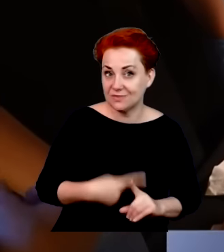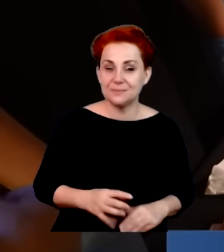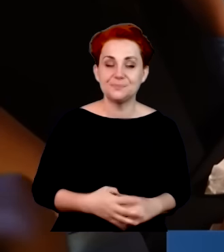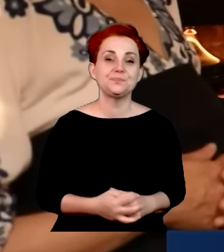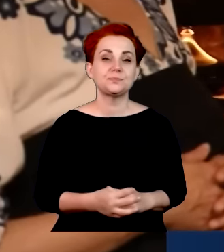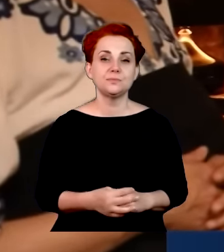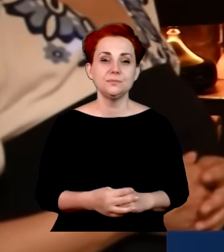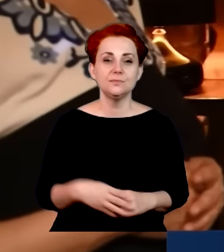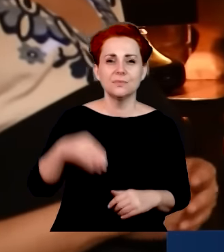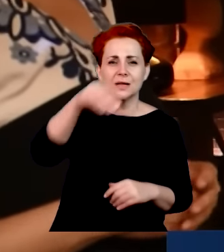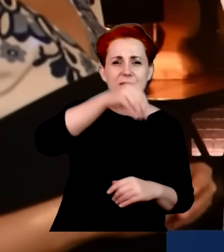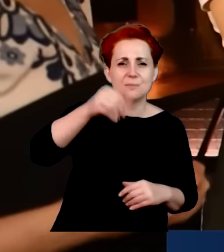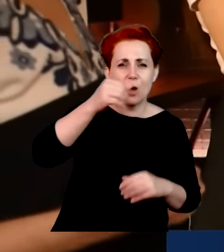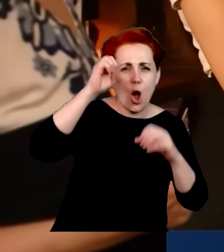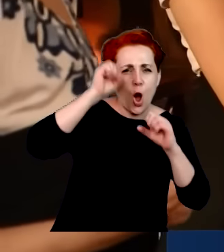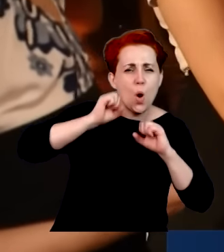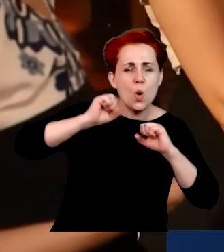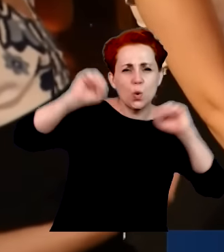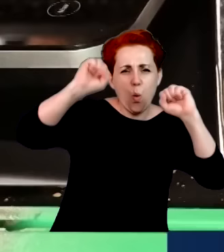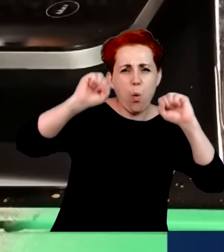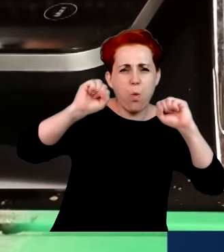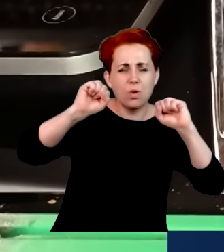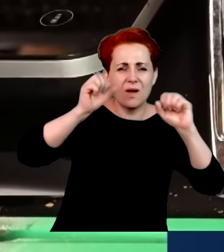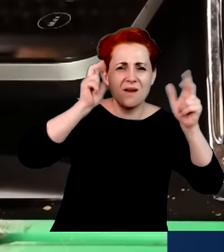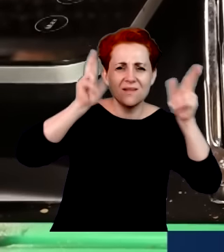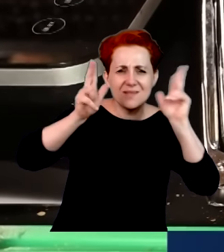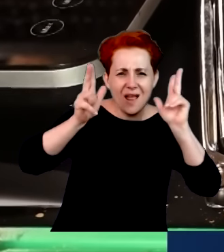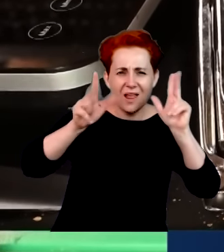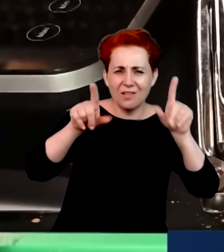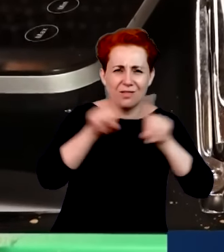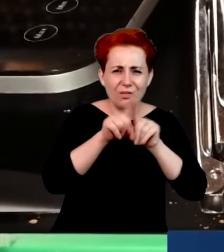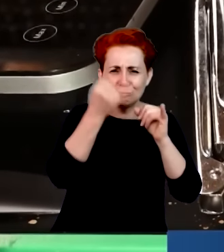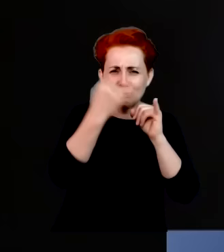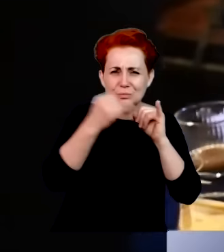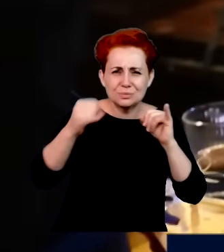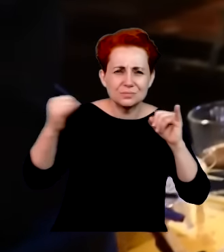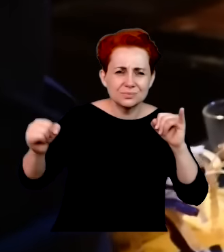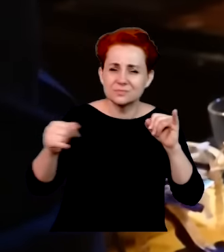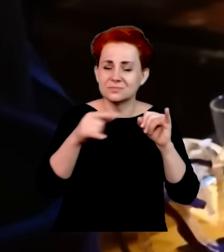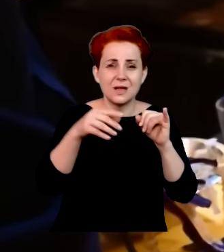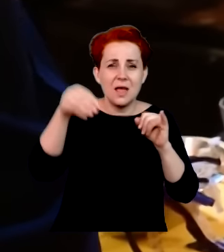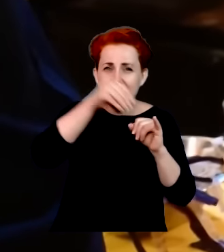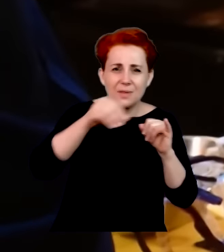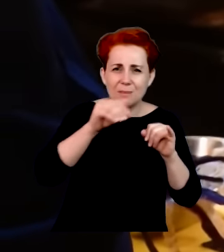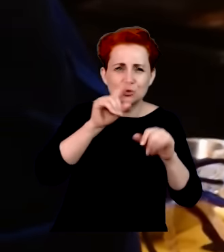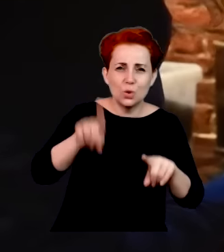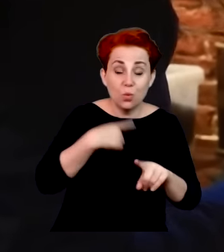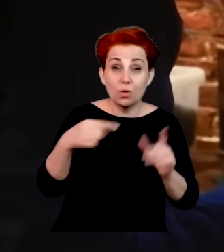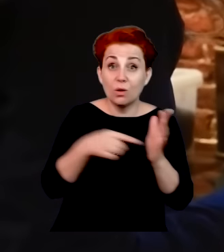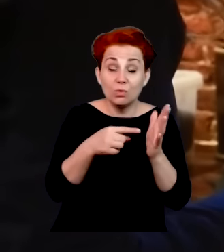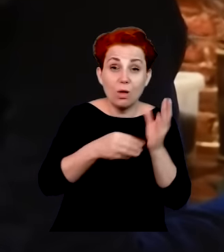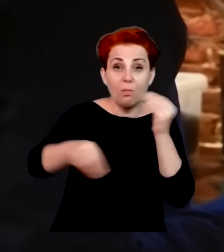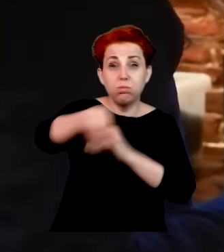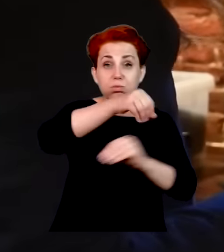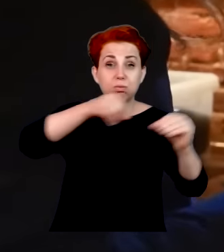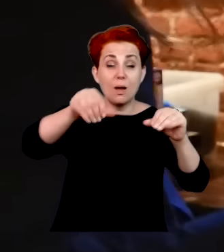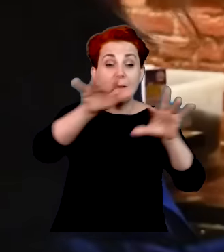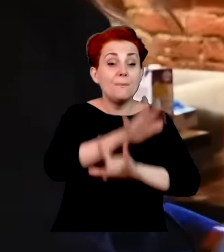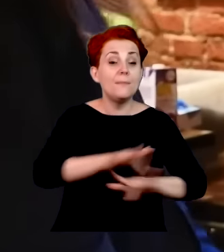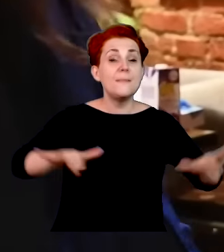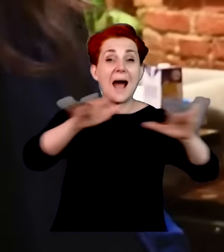Sproszkowany róg jelenia, szafran, kapłon, proszek z pereł, skopa, framon czy pieprz długi. To nie receptura na magiczną zupę, a składniki